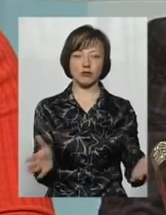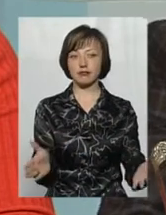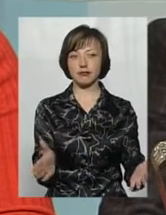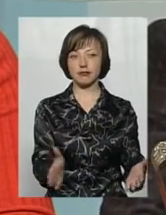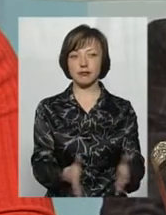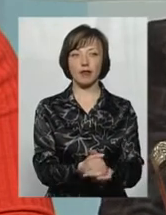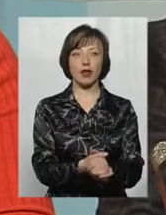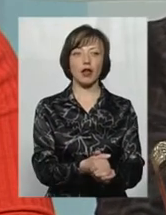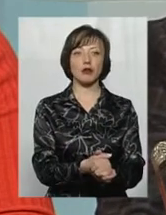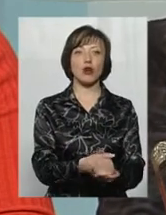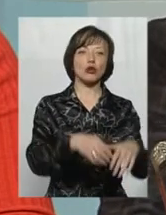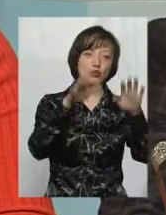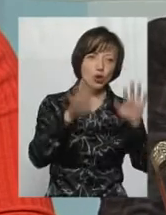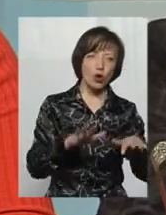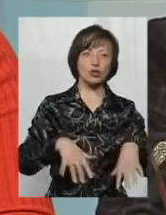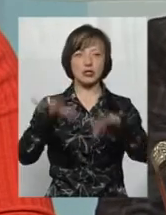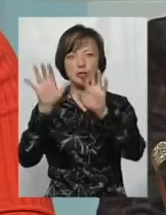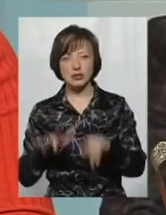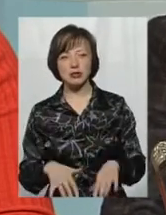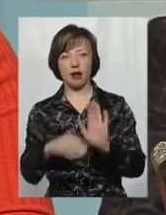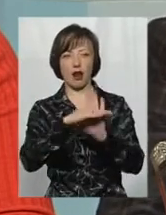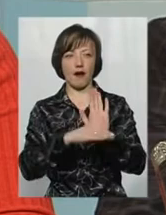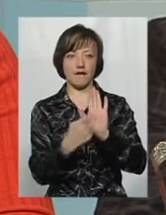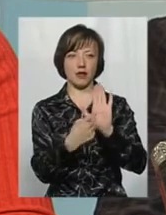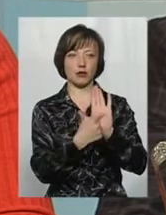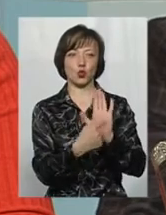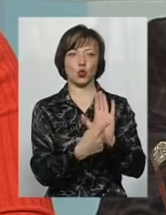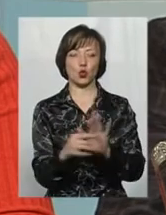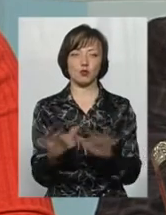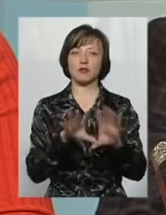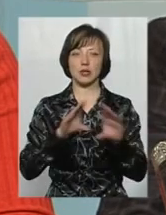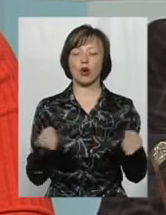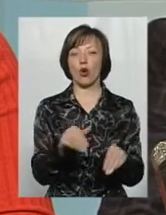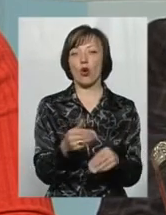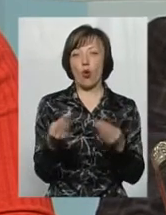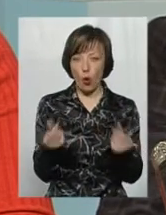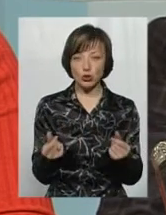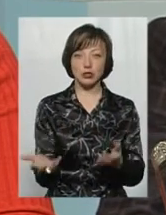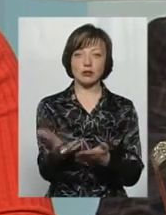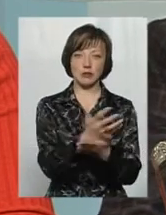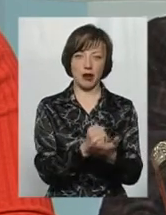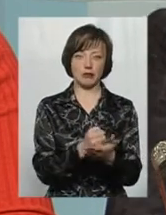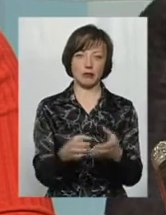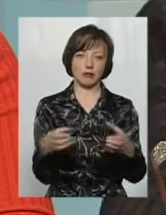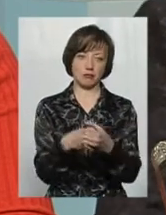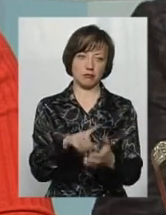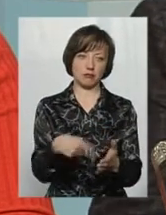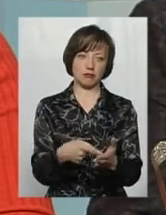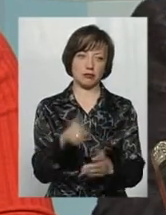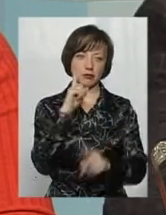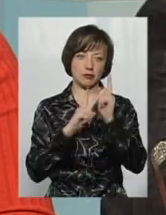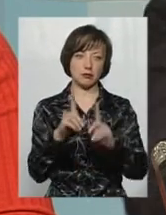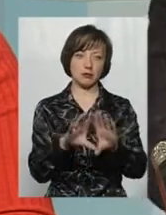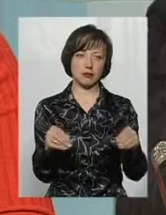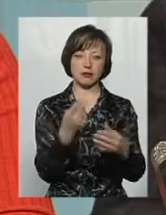послуги. Дощ, сніг, графік руху, все. Кошти збирає громада міста. От вона збирає громада міста,